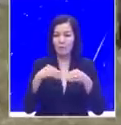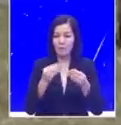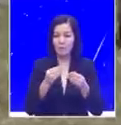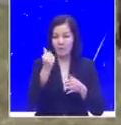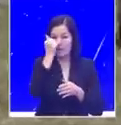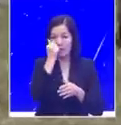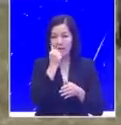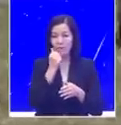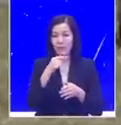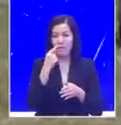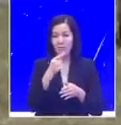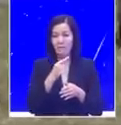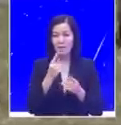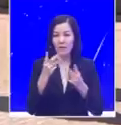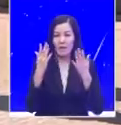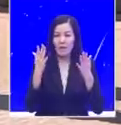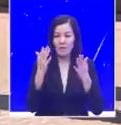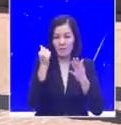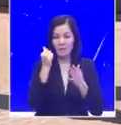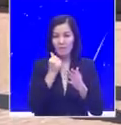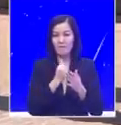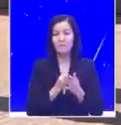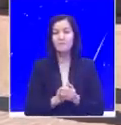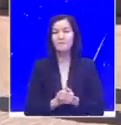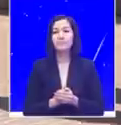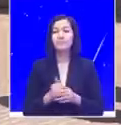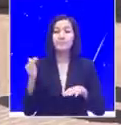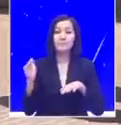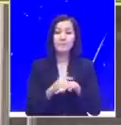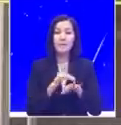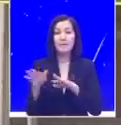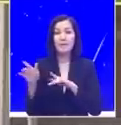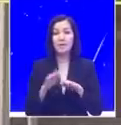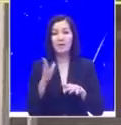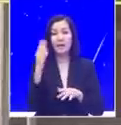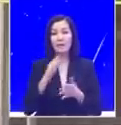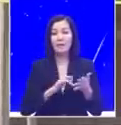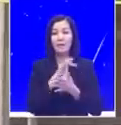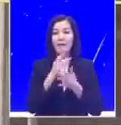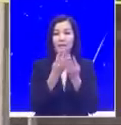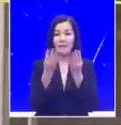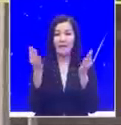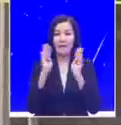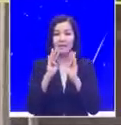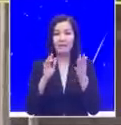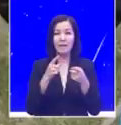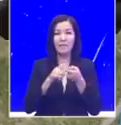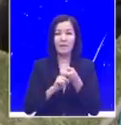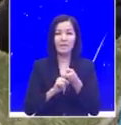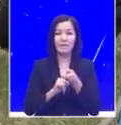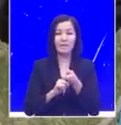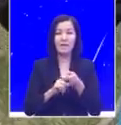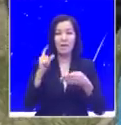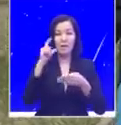көмектесіп атқандарына Алланың нұры жаусын. Қайырымдылық шарасы болғана емес. Алматы қаласындағы карантинге байланысты облыс орталығының